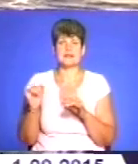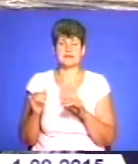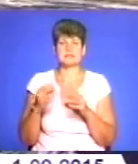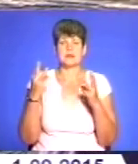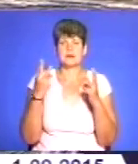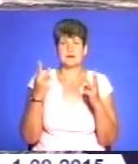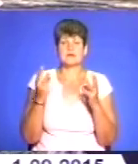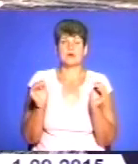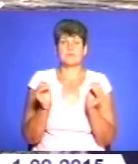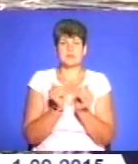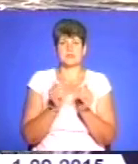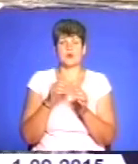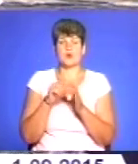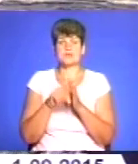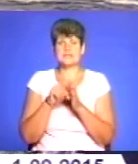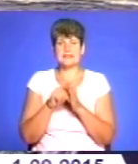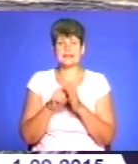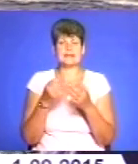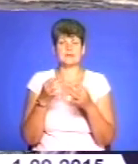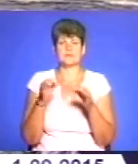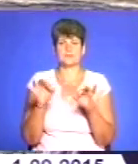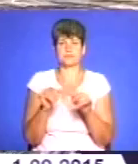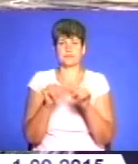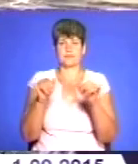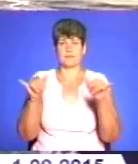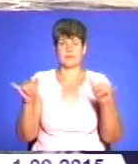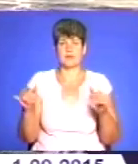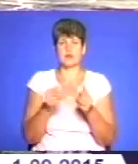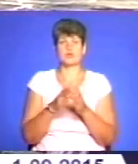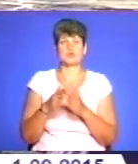пожежі, з обмеження осередку, а також недопущення розповсюдження пожежі на сусідні поля.